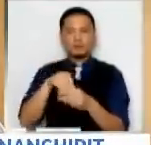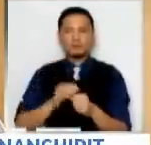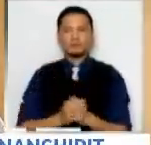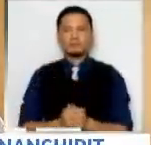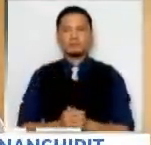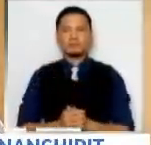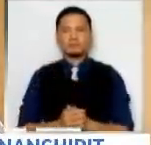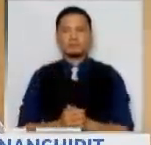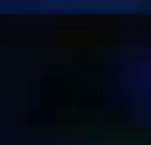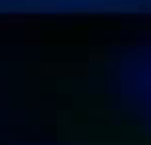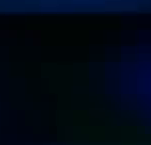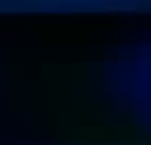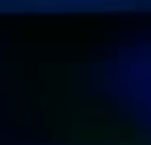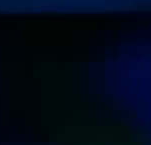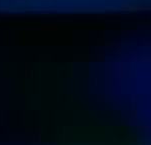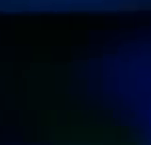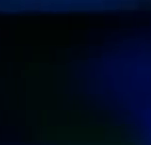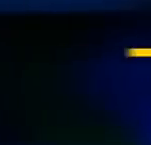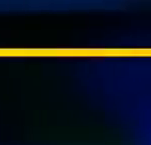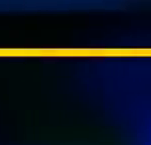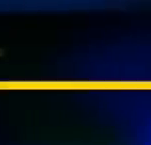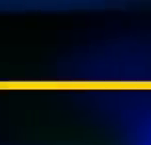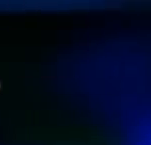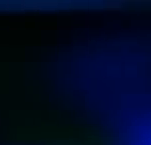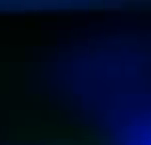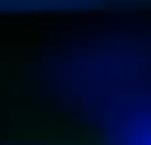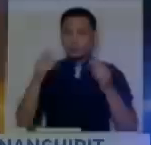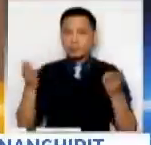Igan, balikan natin ang mga malalaking balita ngayong araw.